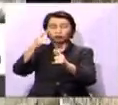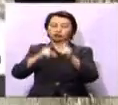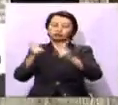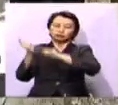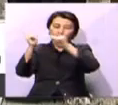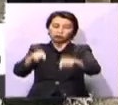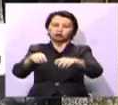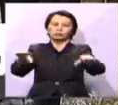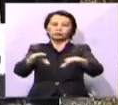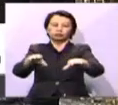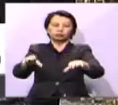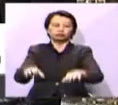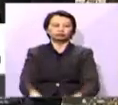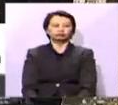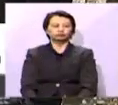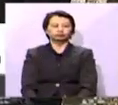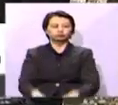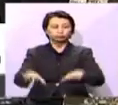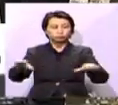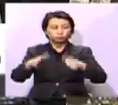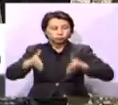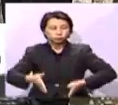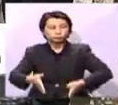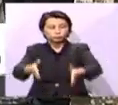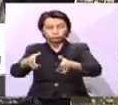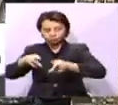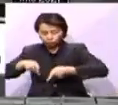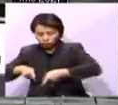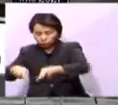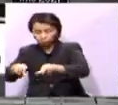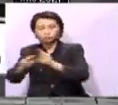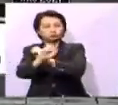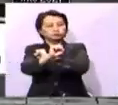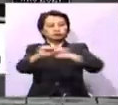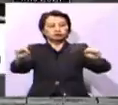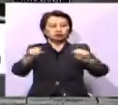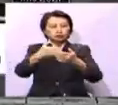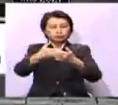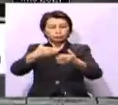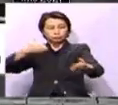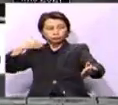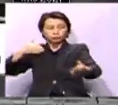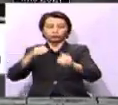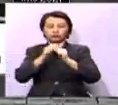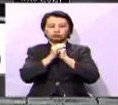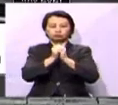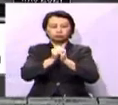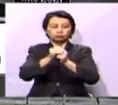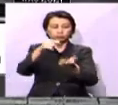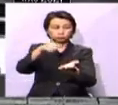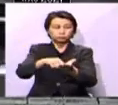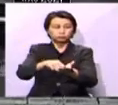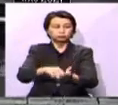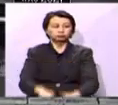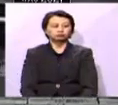Inisiatif DBKL untuk membaiki jalan raya dan sistem perparitan yang dijangka siap sebelum tahun baru Cina ini.